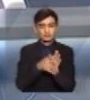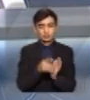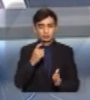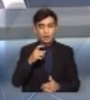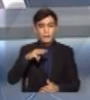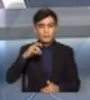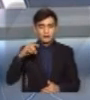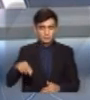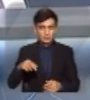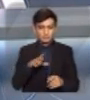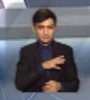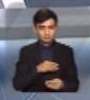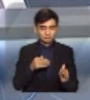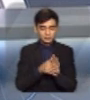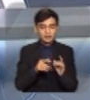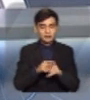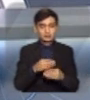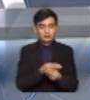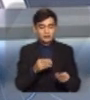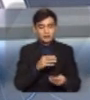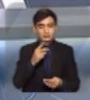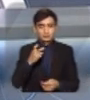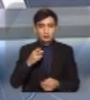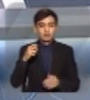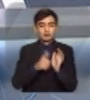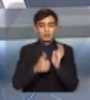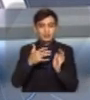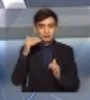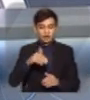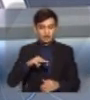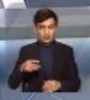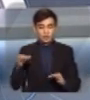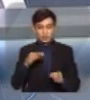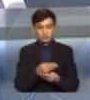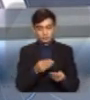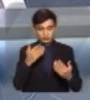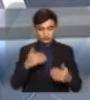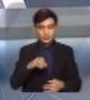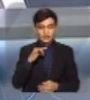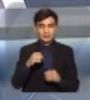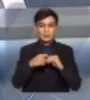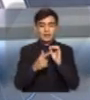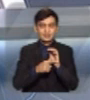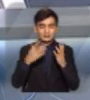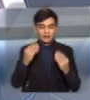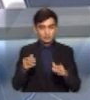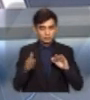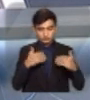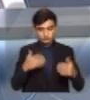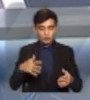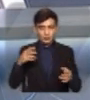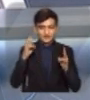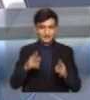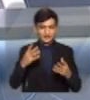МРП. Это чуть больше 265 тысяч тенге. С момента трагедии прошло уже 17 дней. Но вопросов